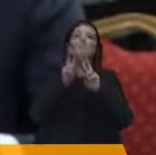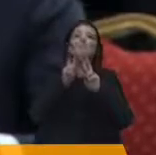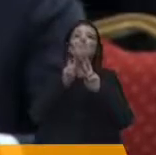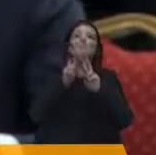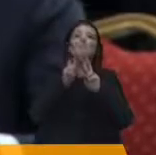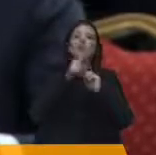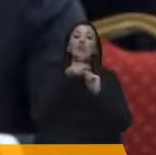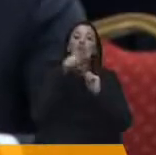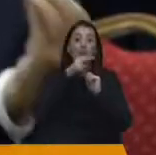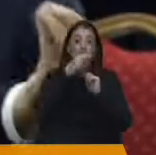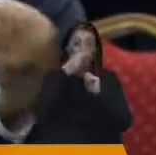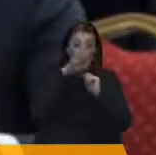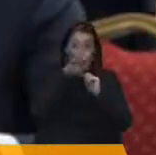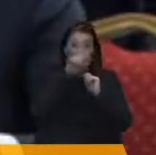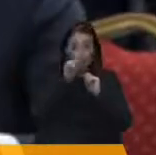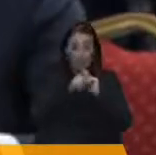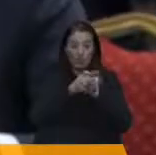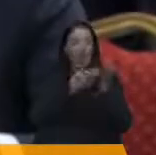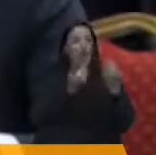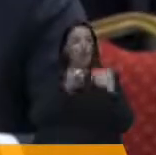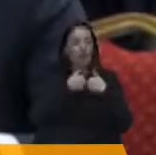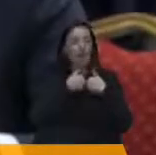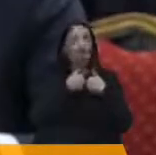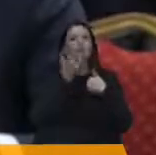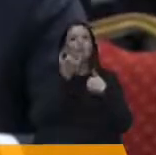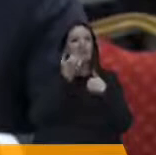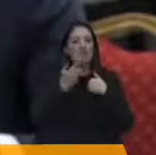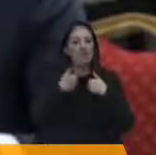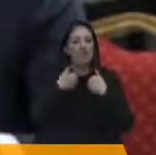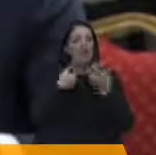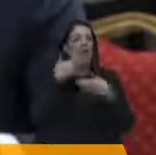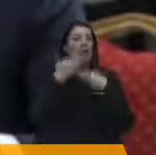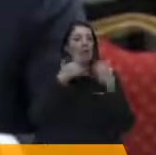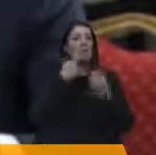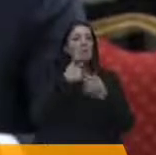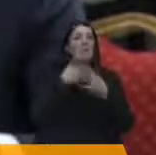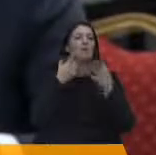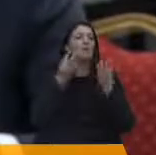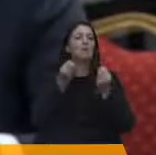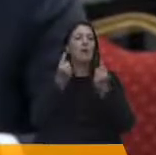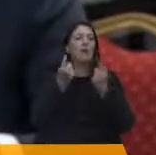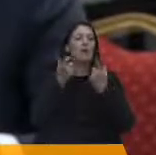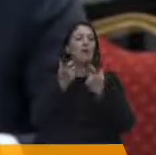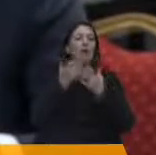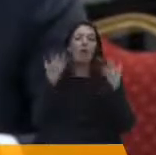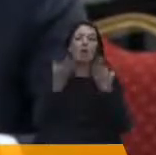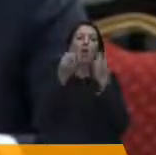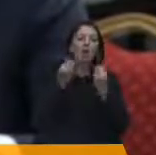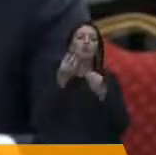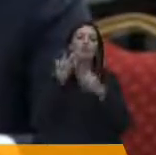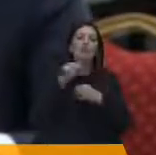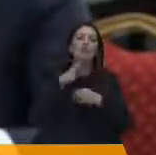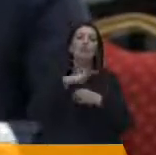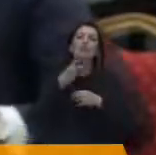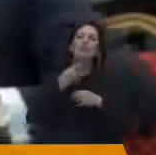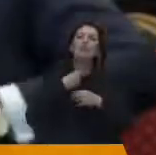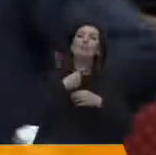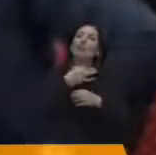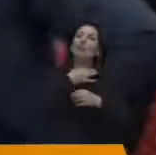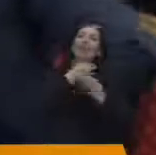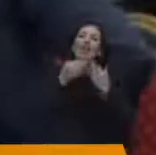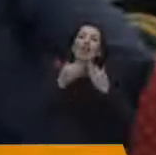tatmin olunmuyorsa buyurun gelin, ben sizi ağırlayacağım. Beykoz çok güzel bir yerdir. Daha güzel olmasını biz arzuyoruz. Bizi lütfen